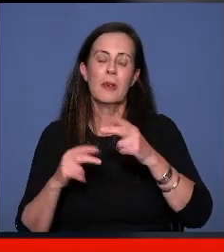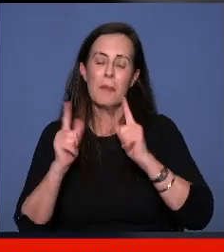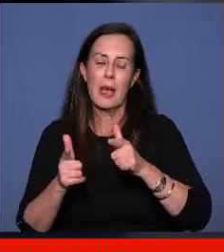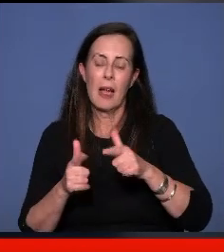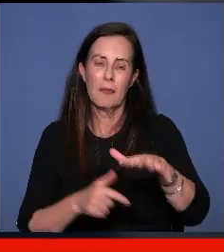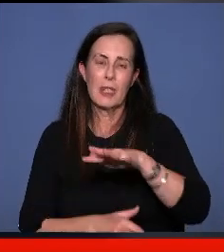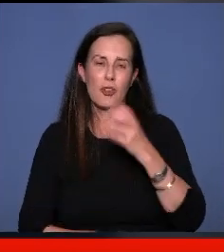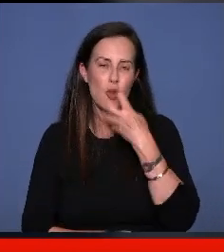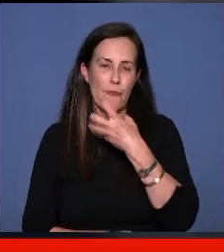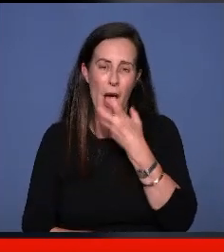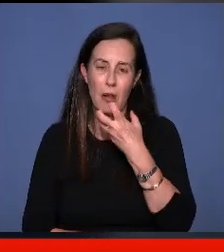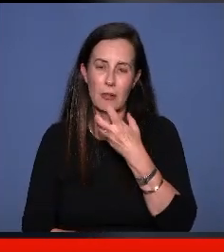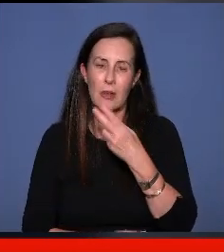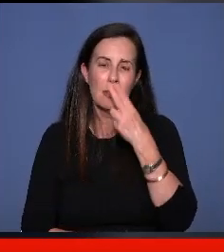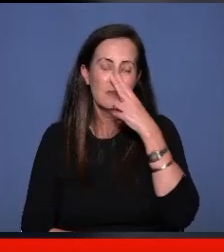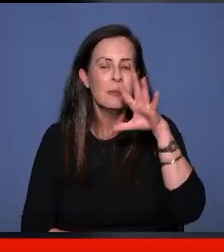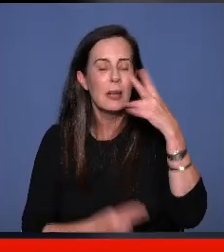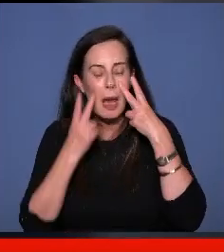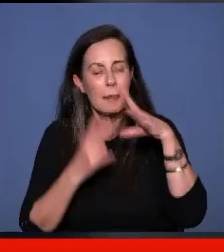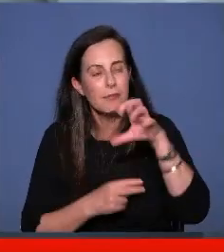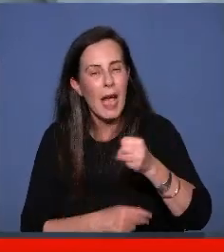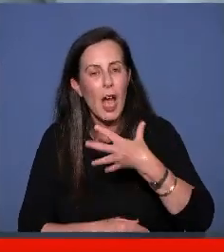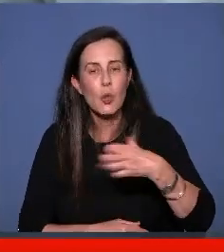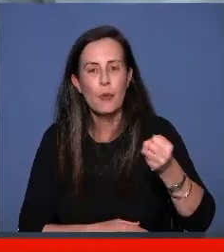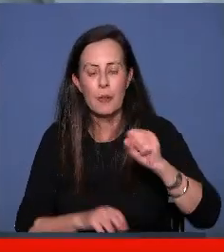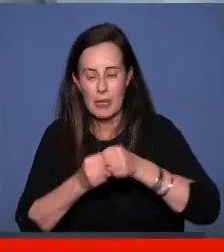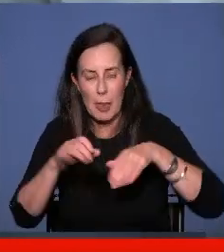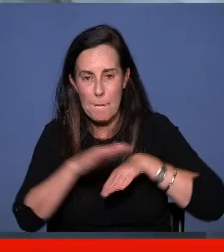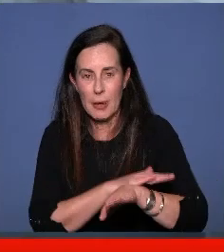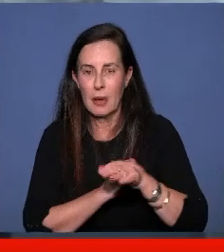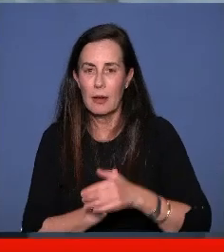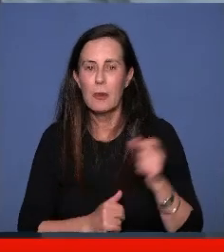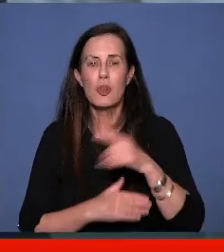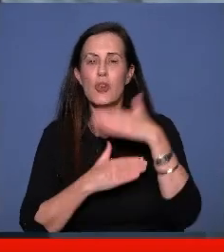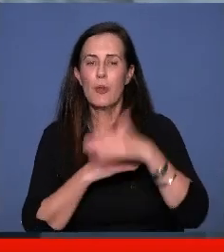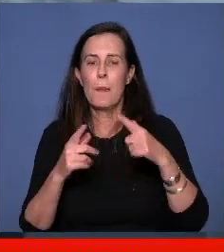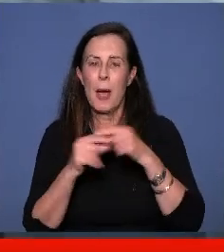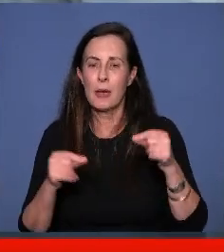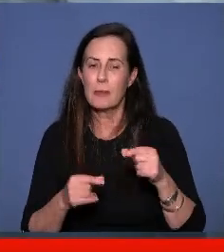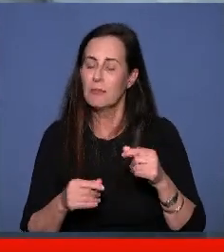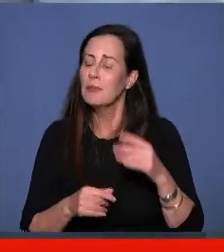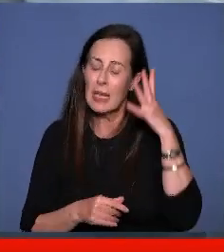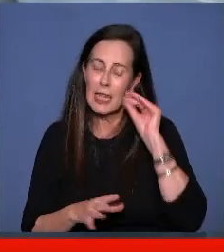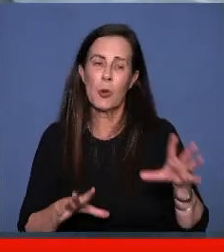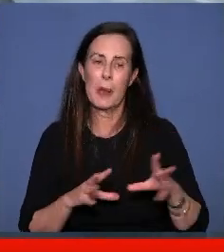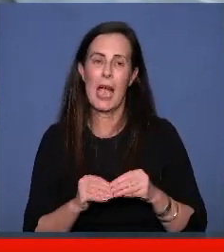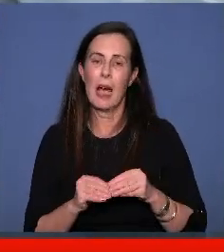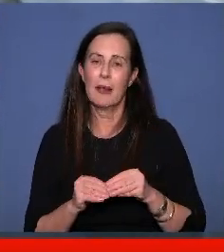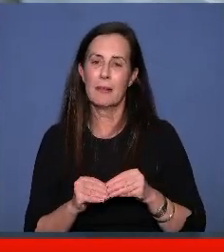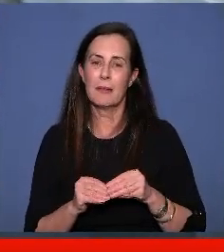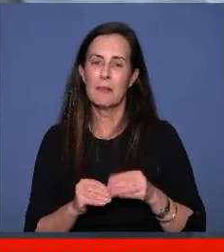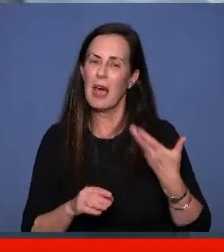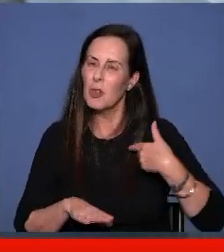שטופח, במשימה לאיתור חטופים ובהריסת מנהרה. בשבוע האחרון בעזה נהננו מאוד ביחד. היינו